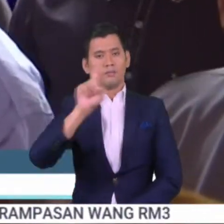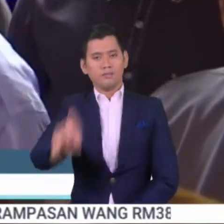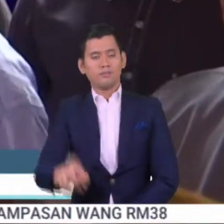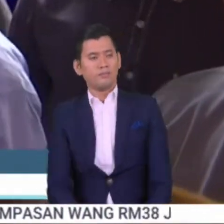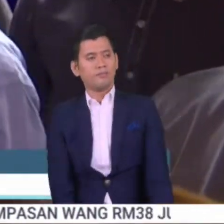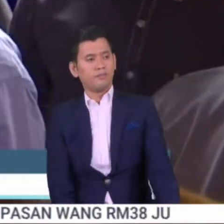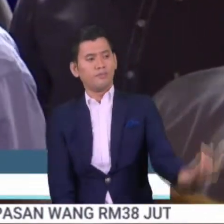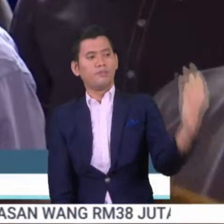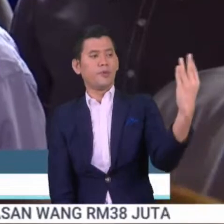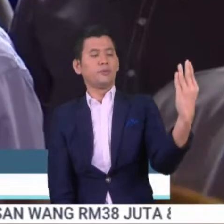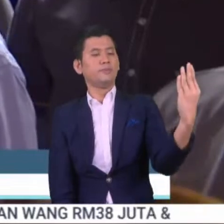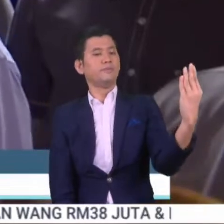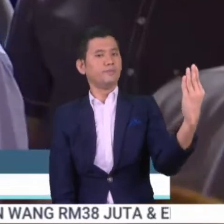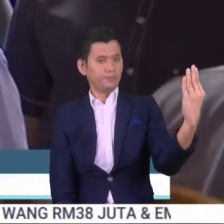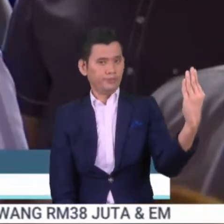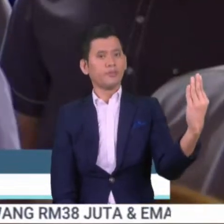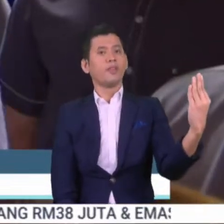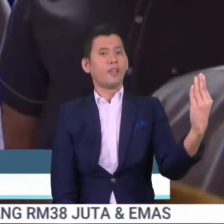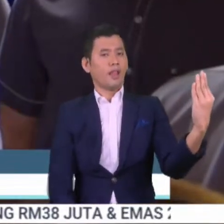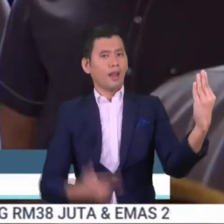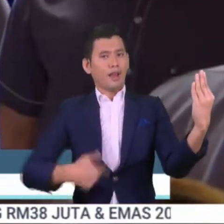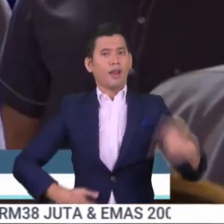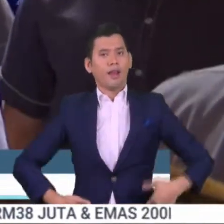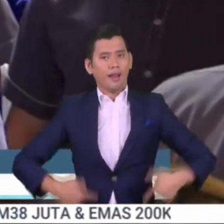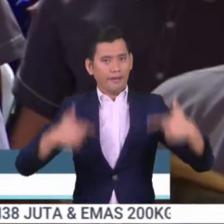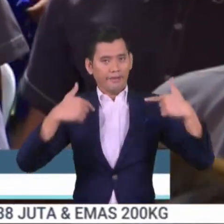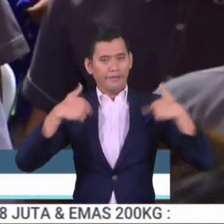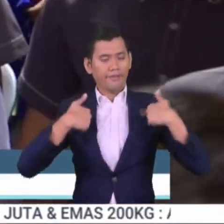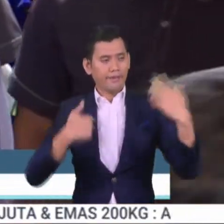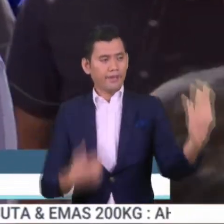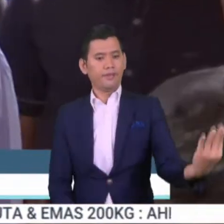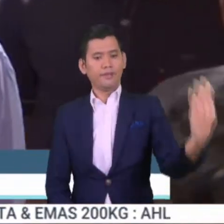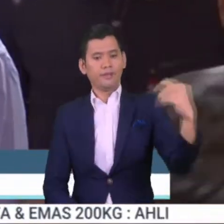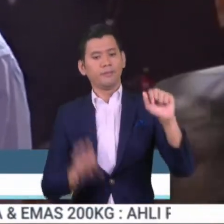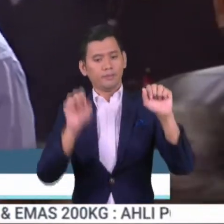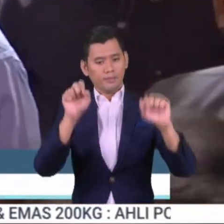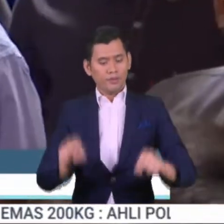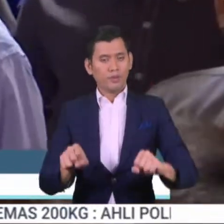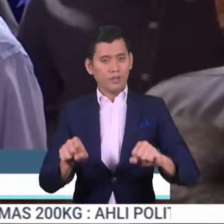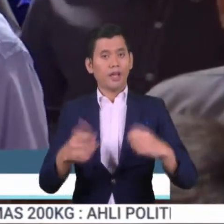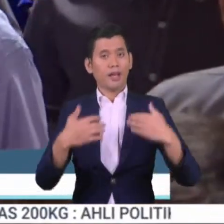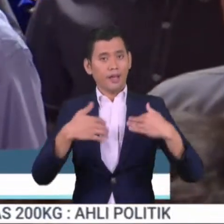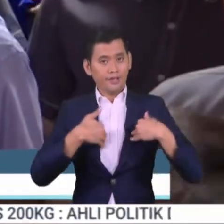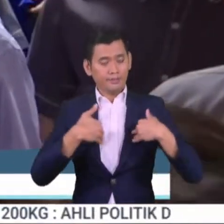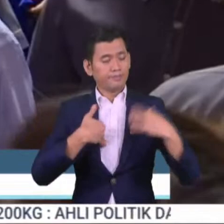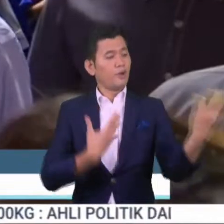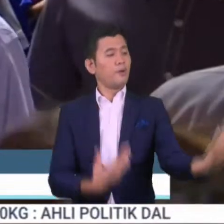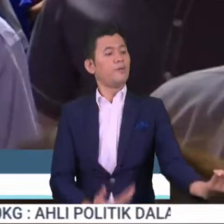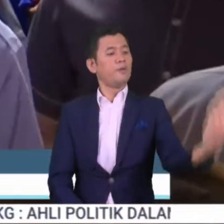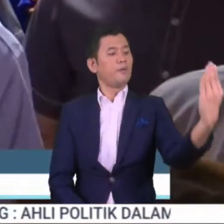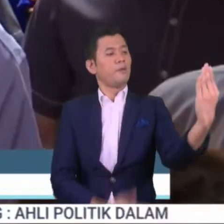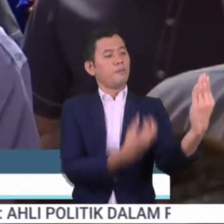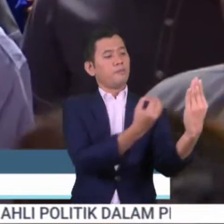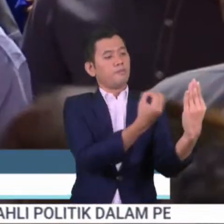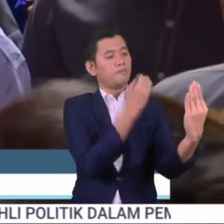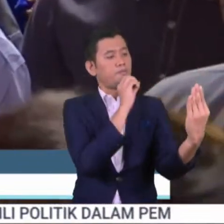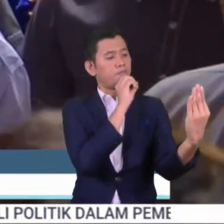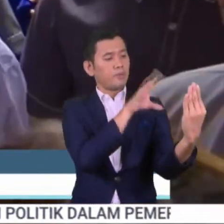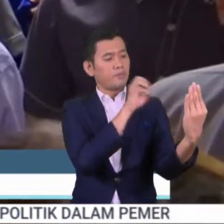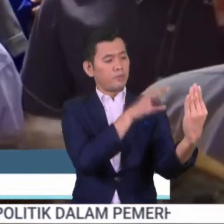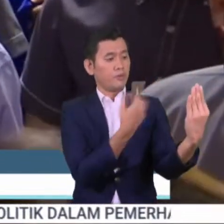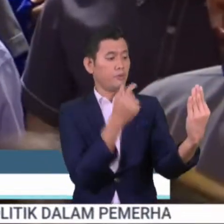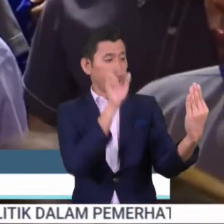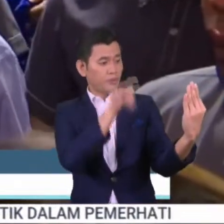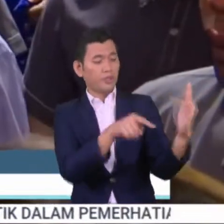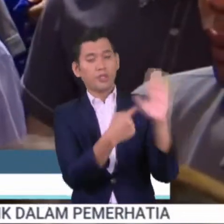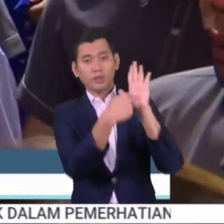live ataupun IT saya rakamkan live. Dengan sendirinya konten dibina. Dan konten yang begini dihantar ke control room